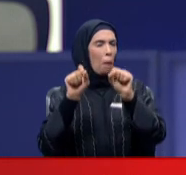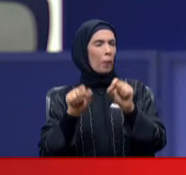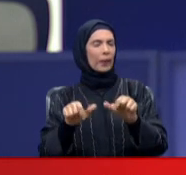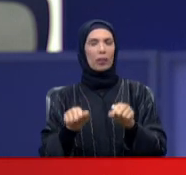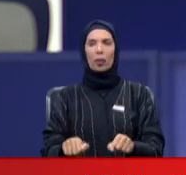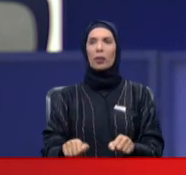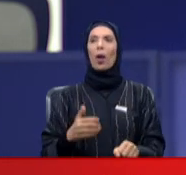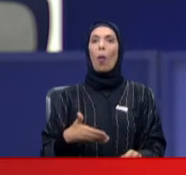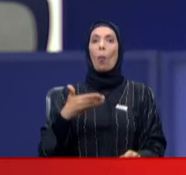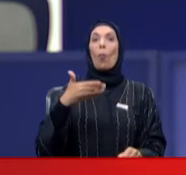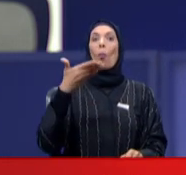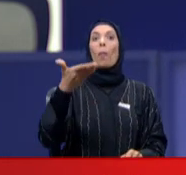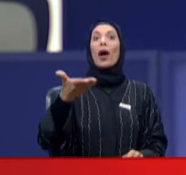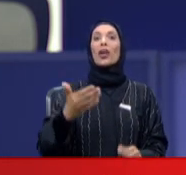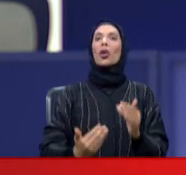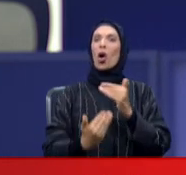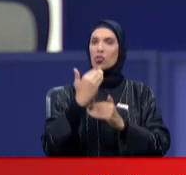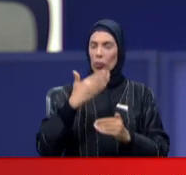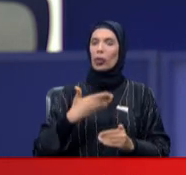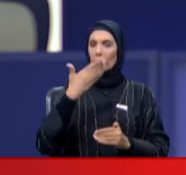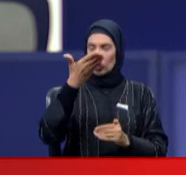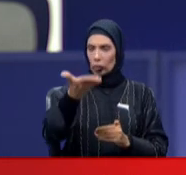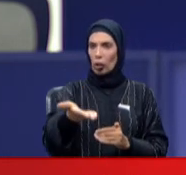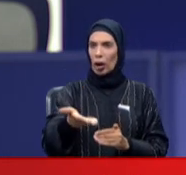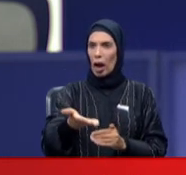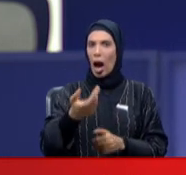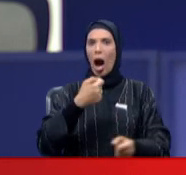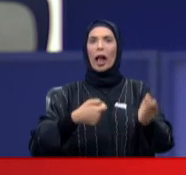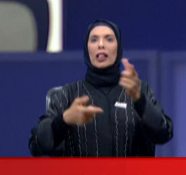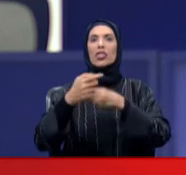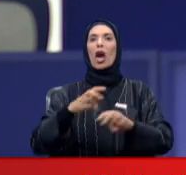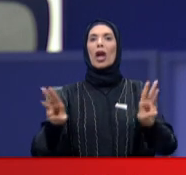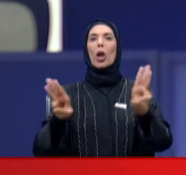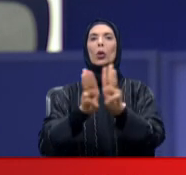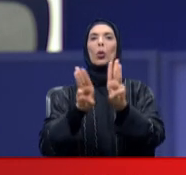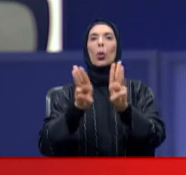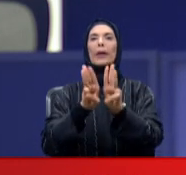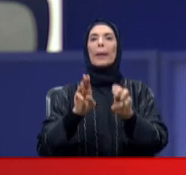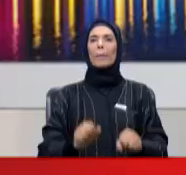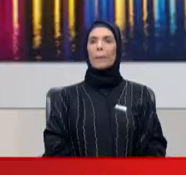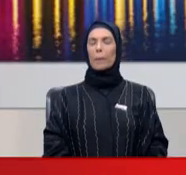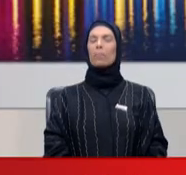هناك مبادرات مستقبلية تعملون عليها في مجال التجارة الإلكترونية؟ نعم،